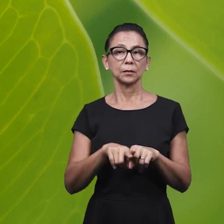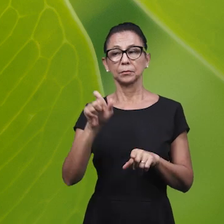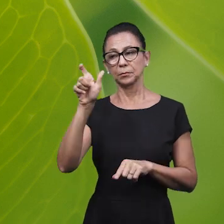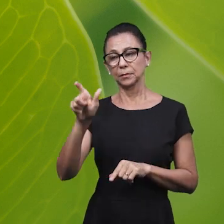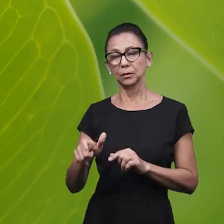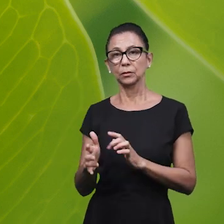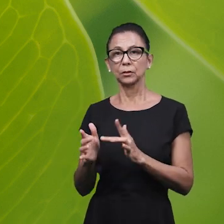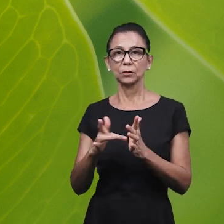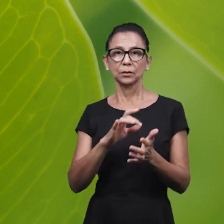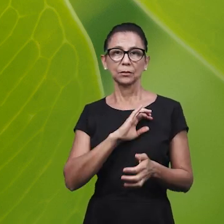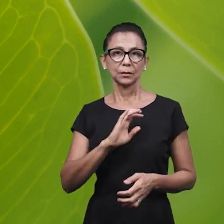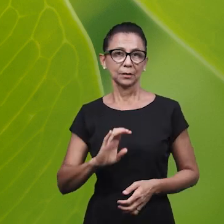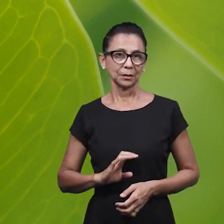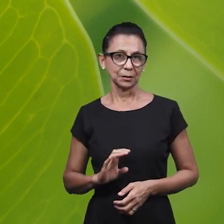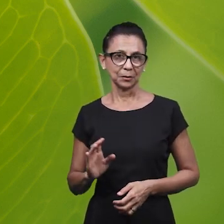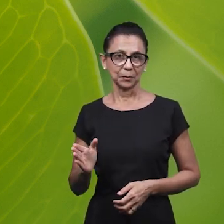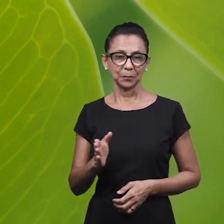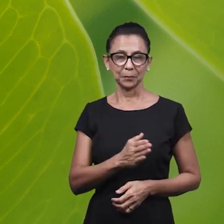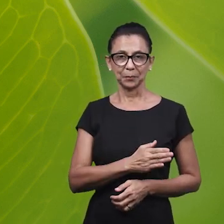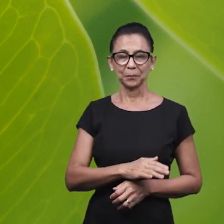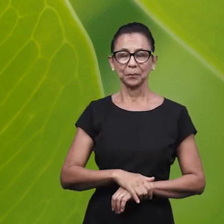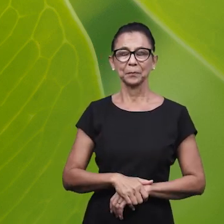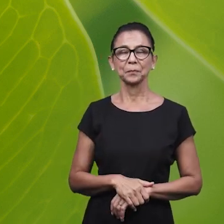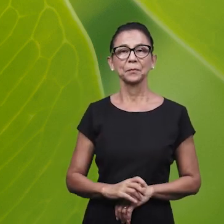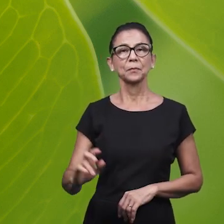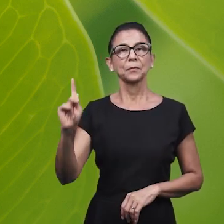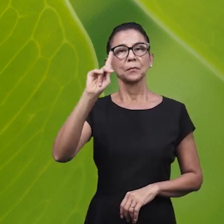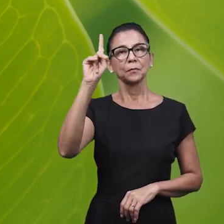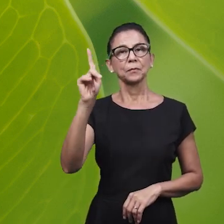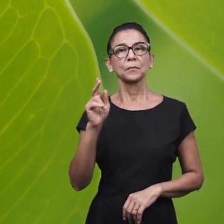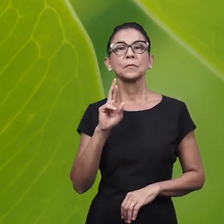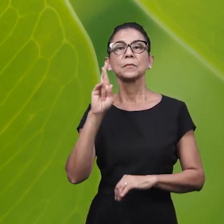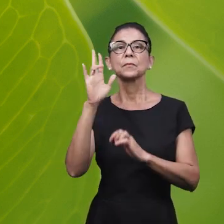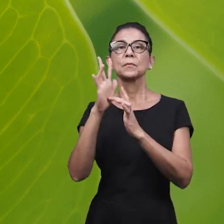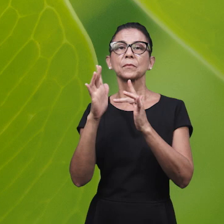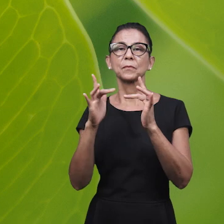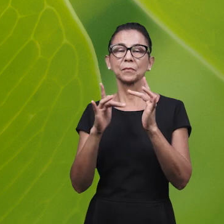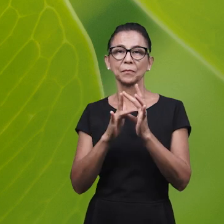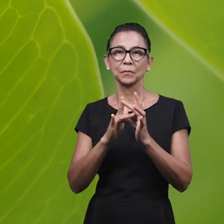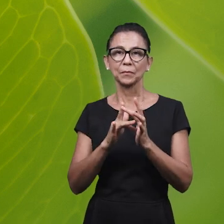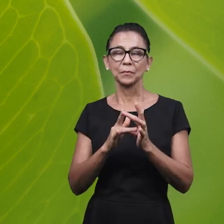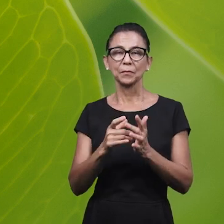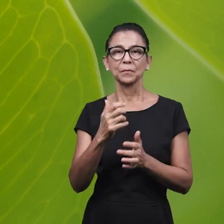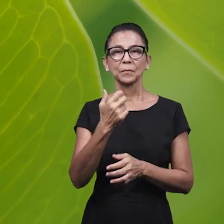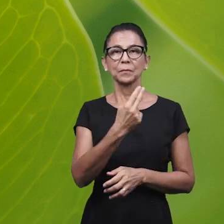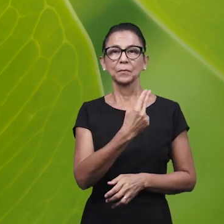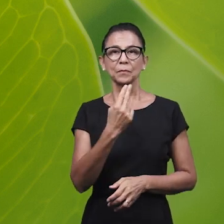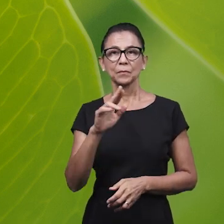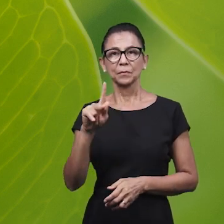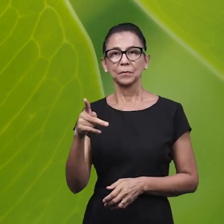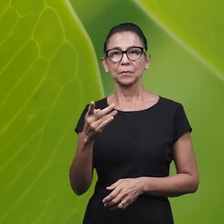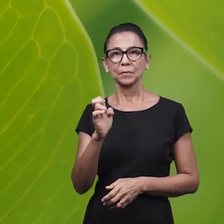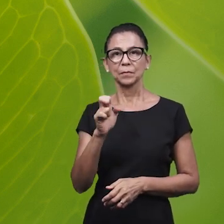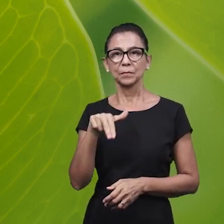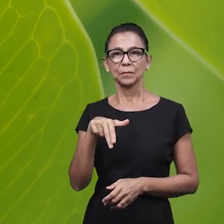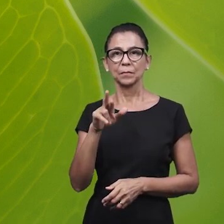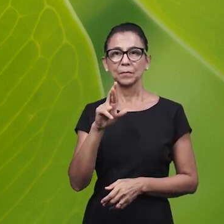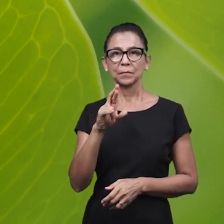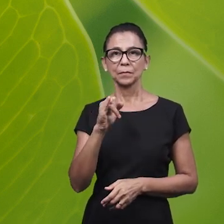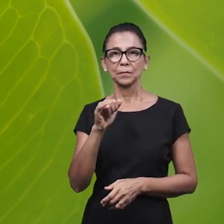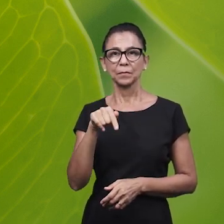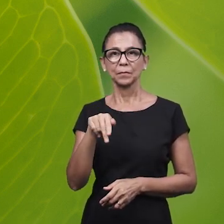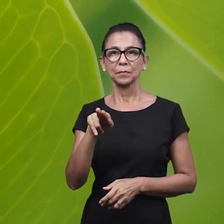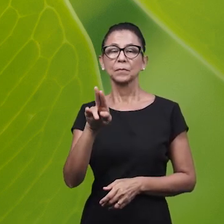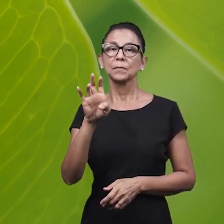Seigneur Jésus. La paix du Seigneur. La paix du Seigneur, mes frères. Je m'appelle Henrique França, de l'église de Praia da